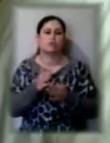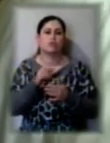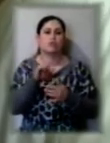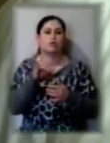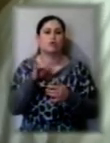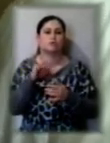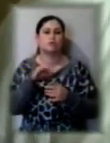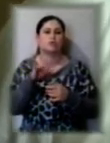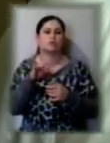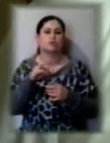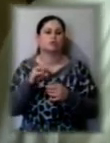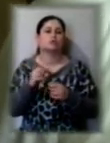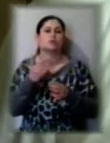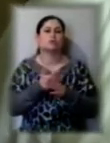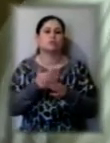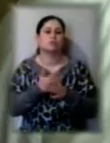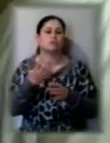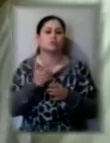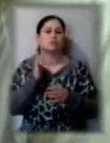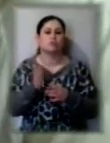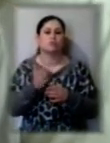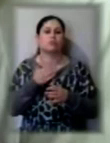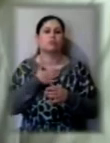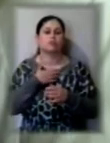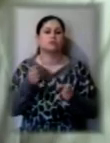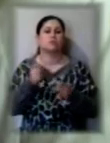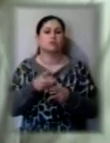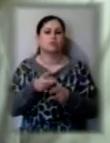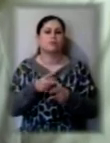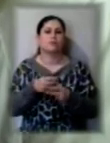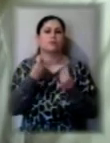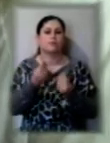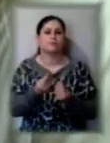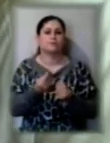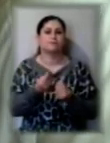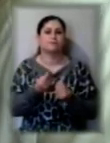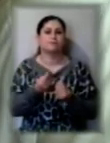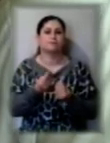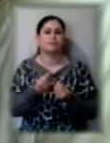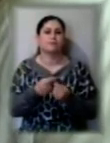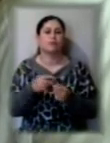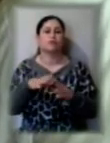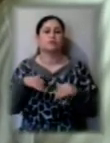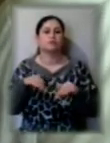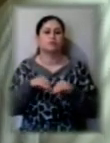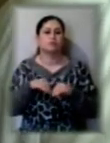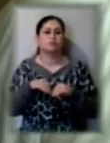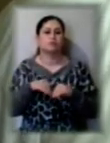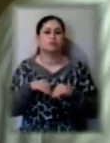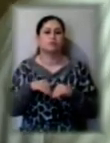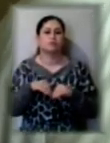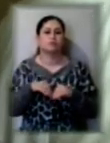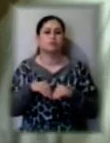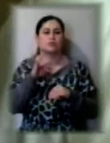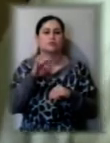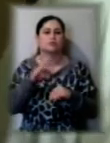методична допомога, яку будуть наші фахівці надавати родині пацієнта, який